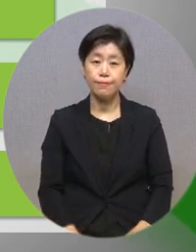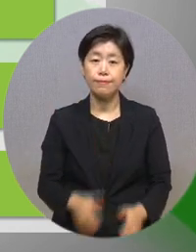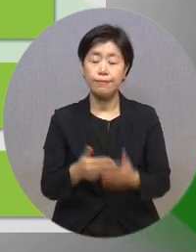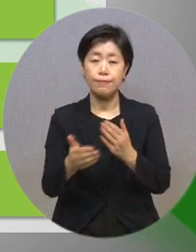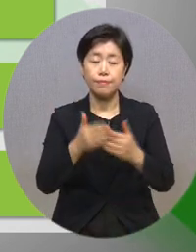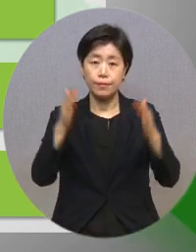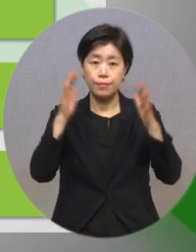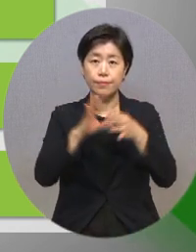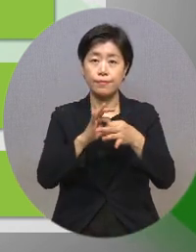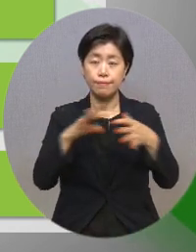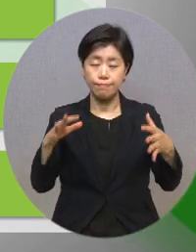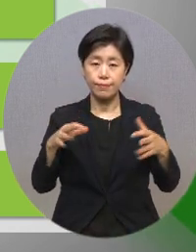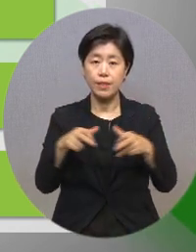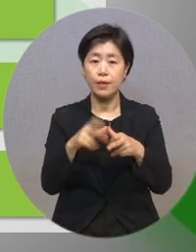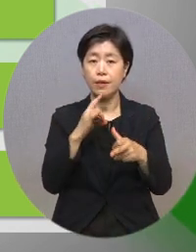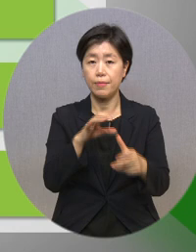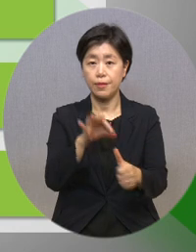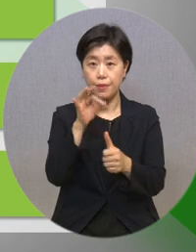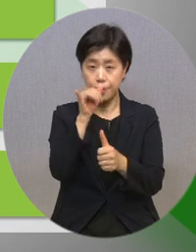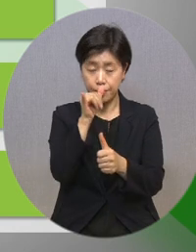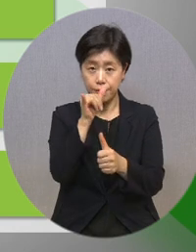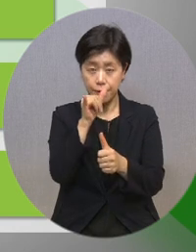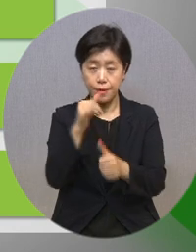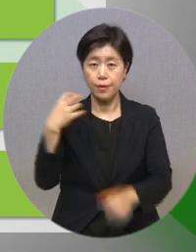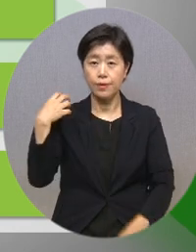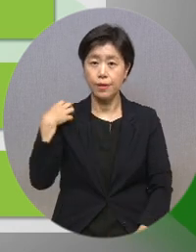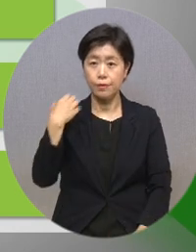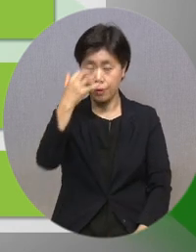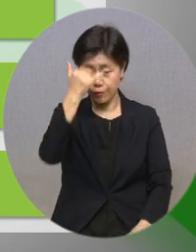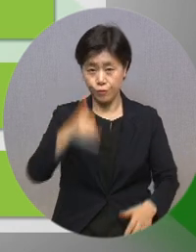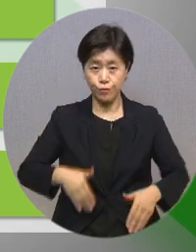채용합니다. 담당지사는 충남지사입니다.